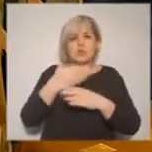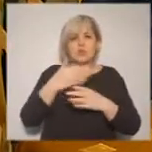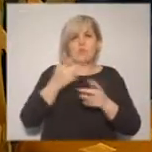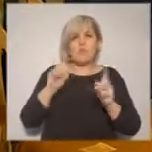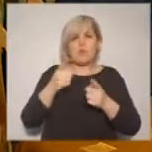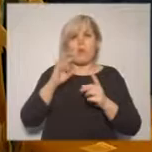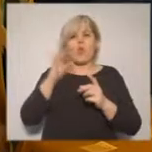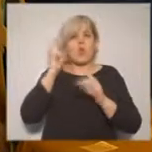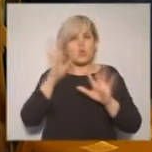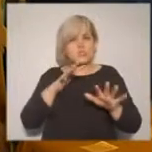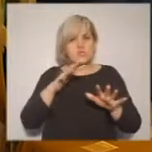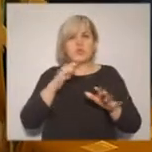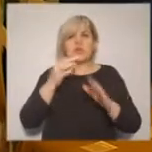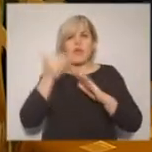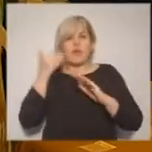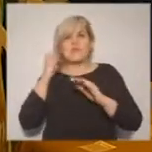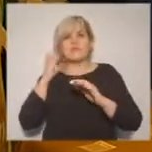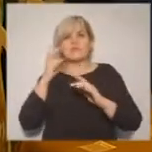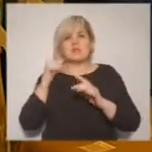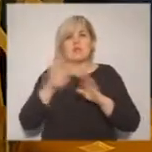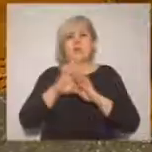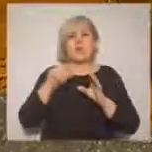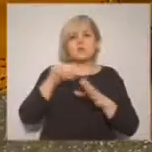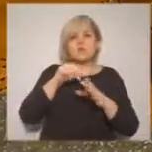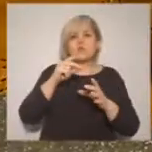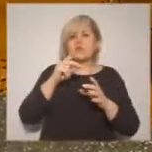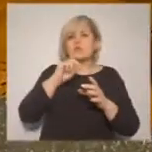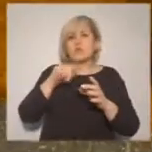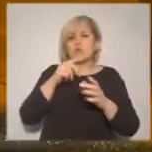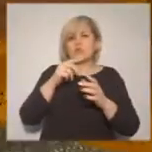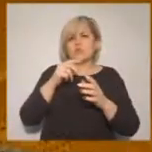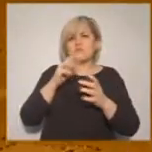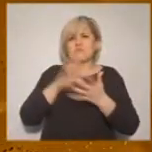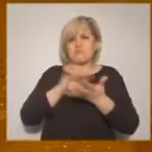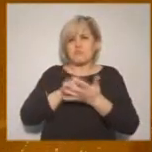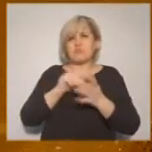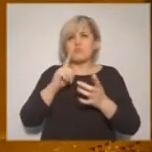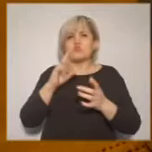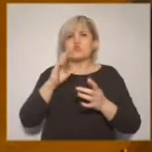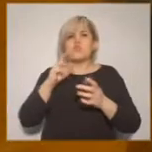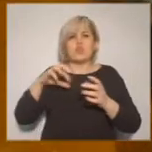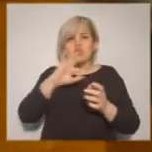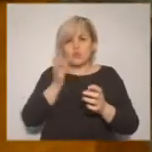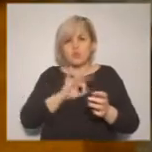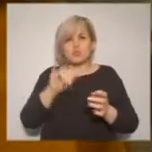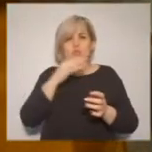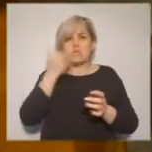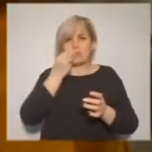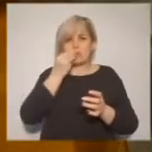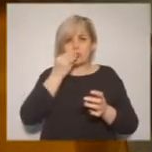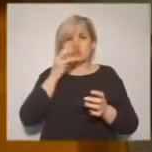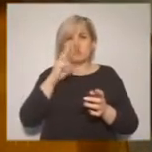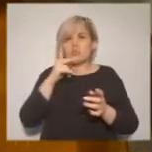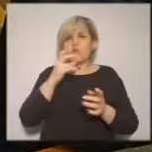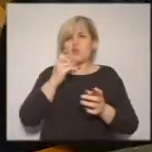весной. Такая при засолке не будет гнить, потому что в кишках у нее практически нет пищи. Соли не жалеет, но обращает внимание